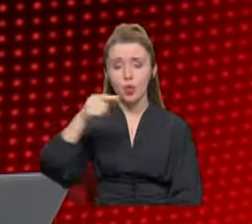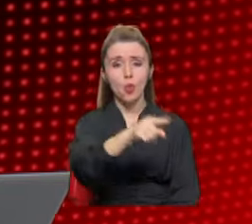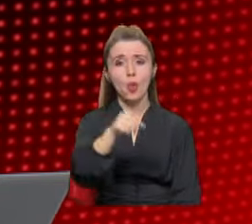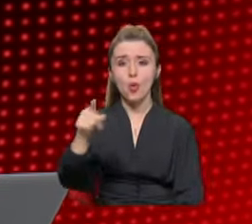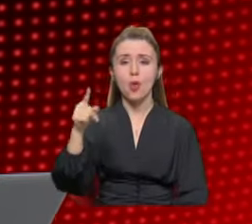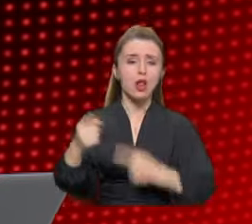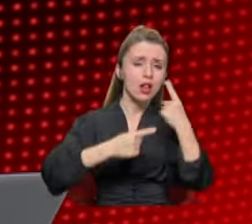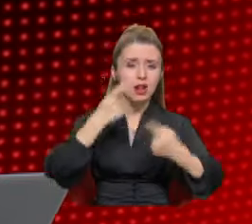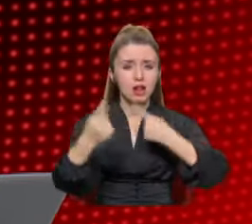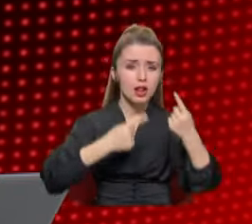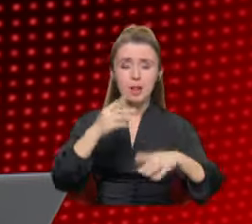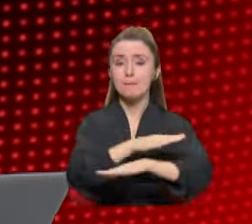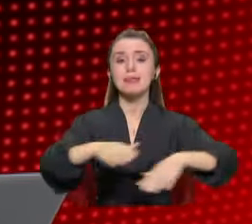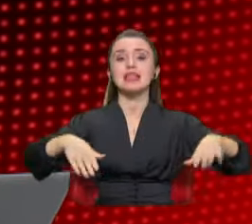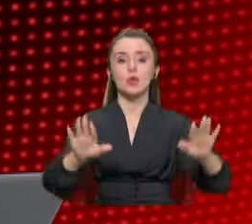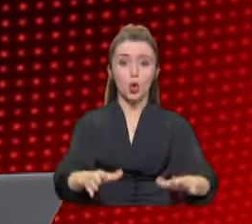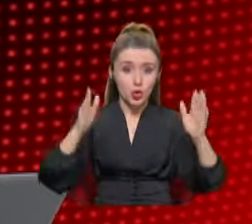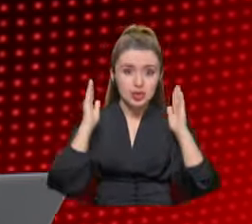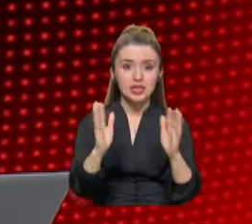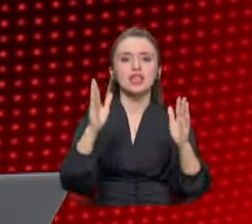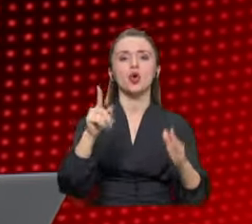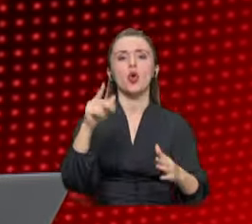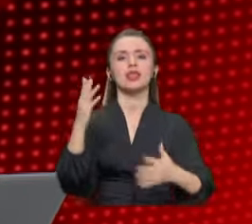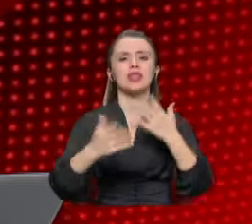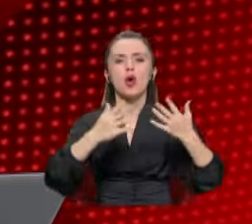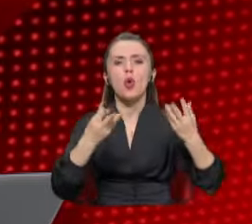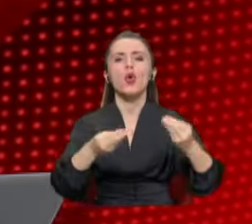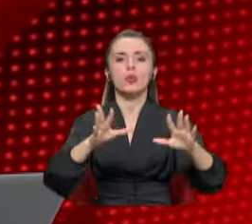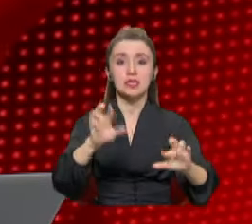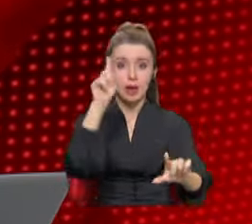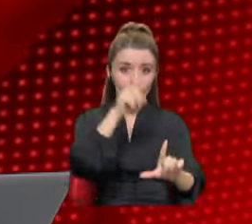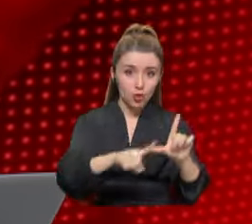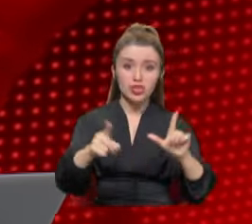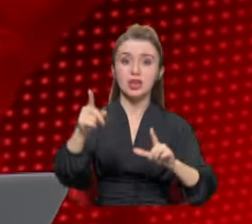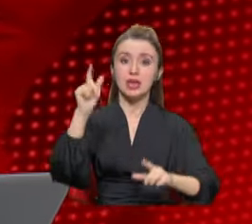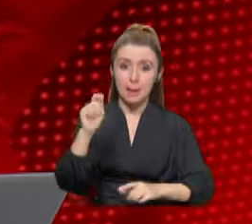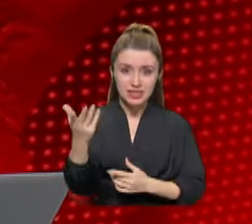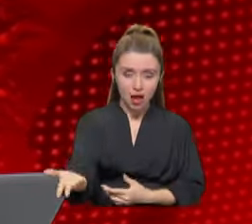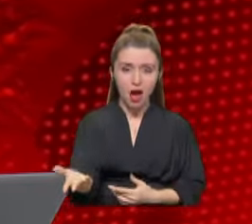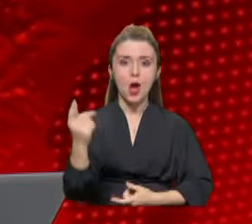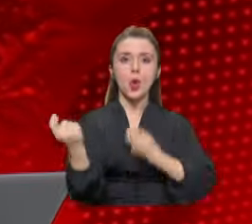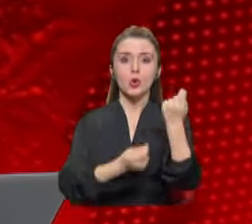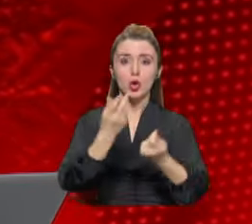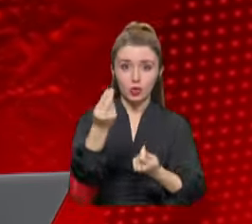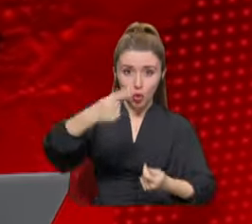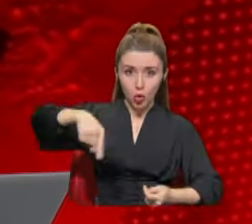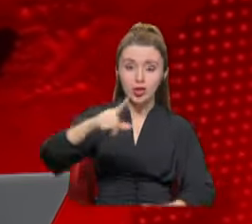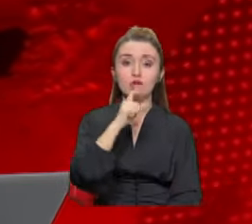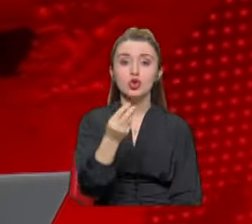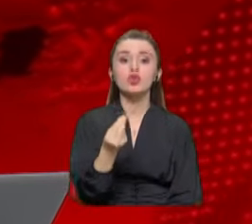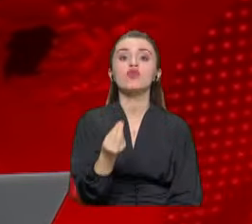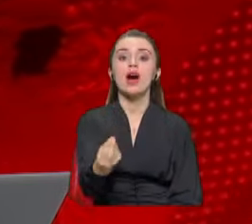laf yetiştirme telaşı bitmiyor. Keşke o telaş yerine projelerini aktarsalar, görevde olanlar vaat